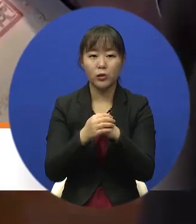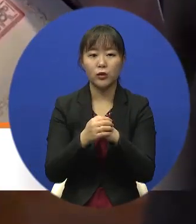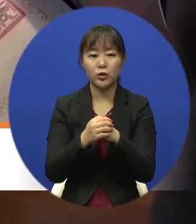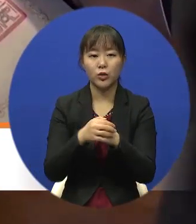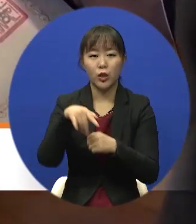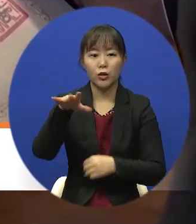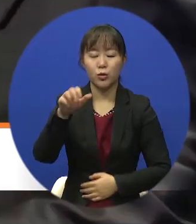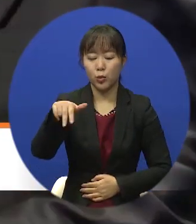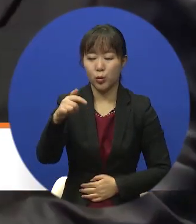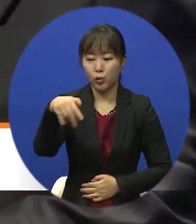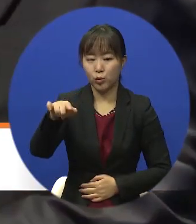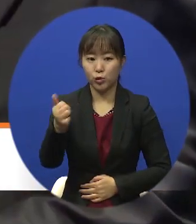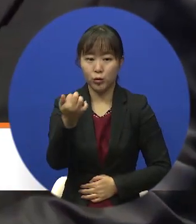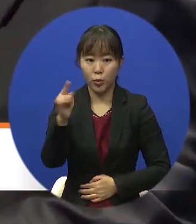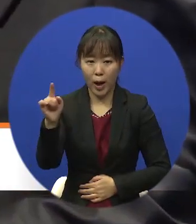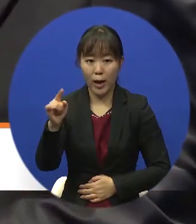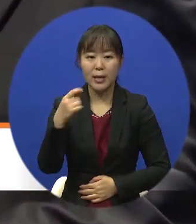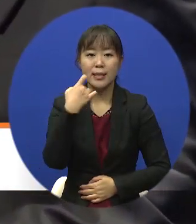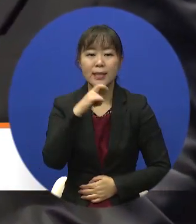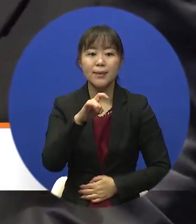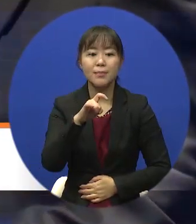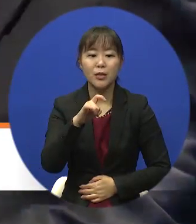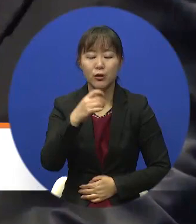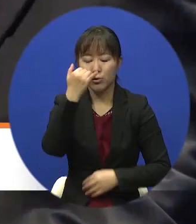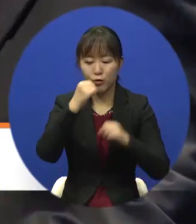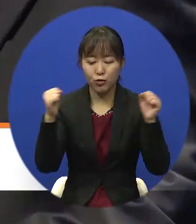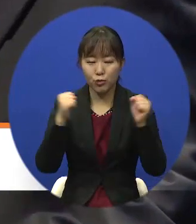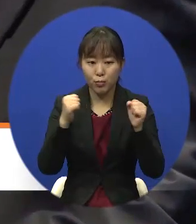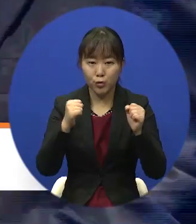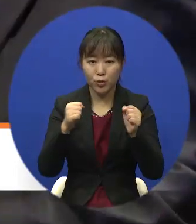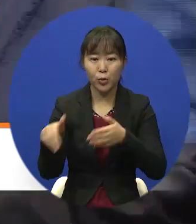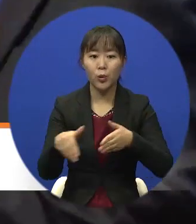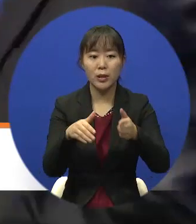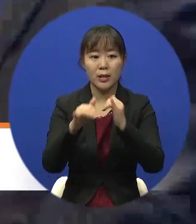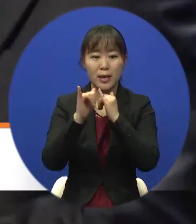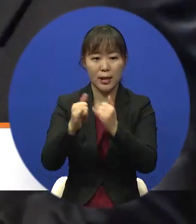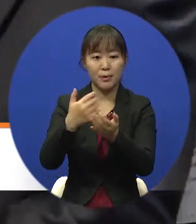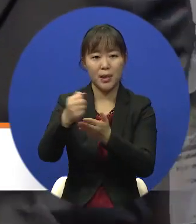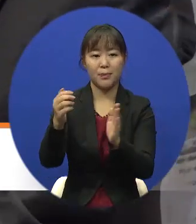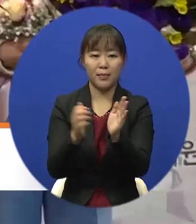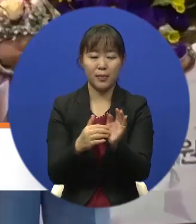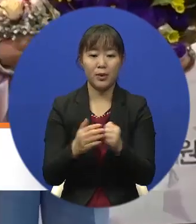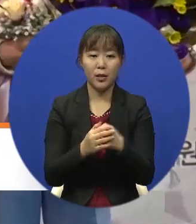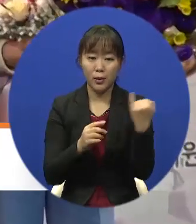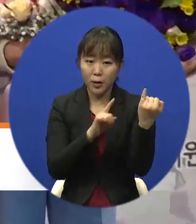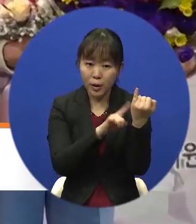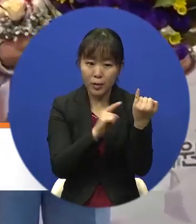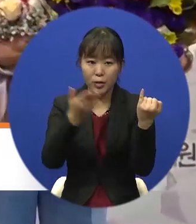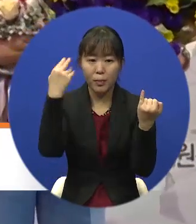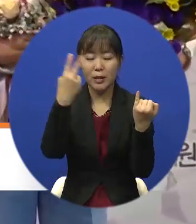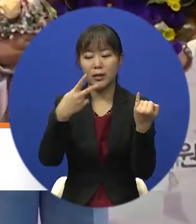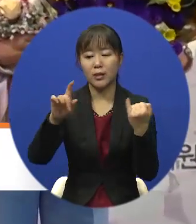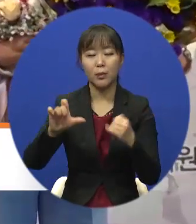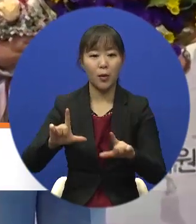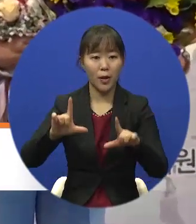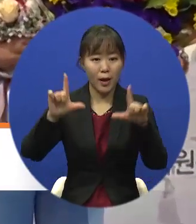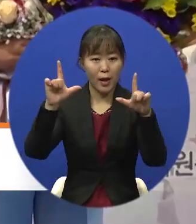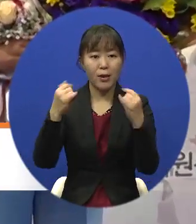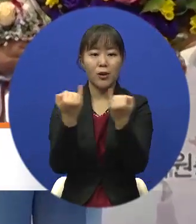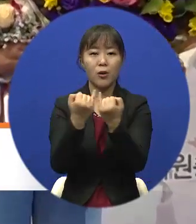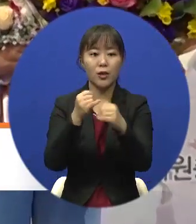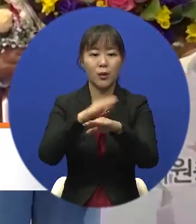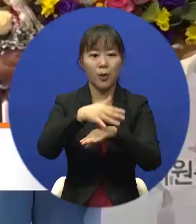중판리 조춘화 씨가 금상인 충북도지사 표창을 받았습니다. 조 씨는 지난 2015년